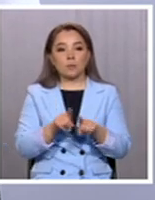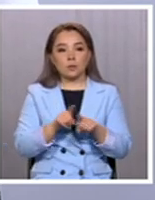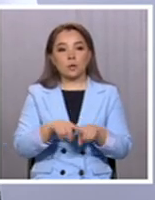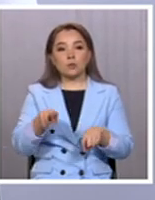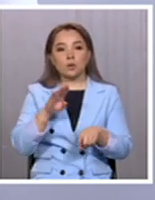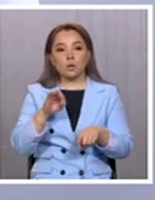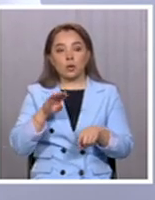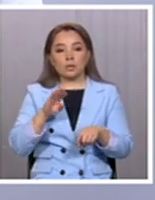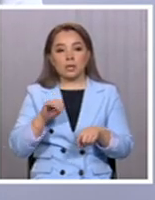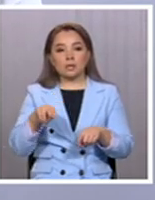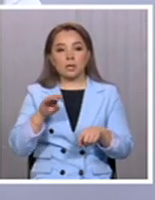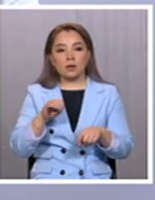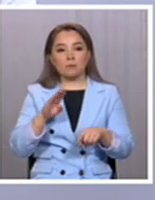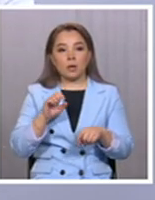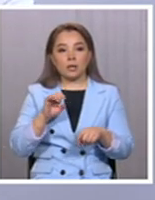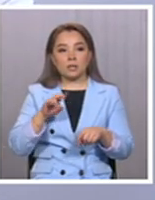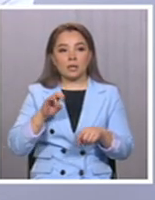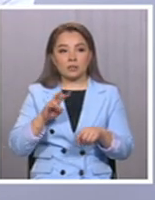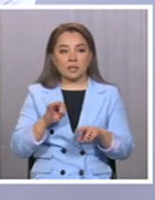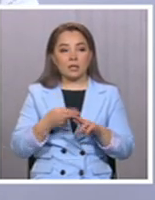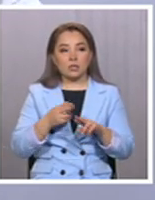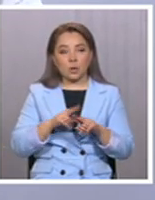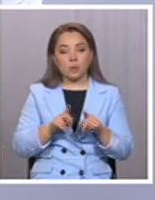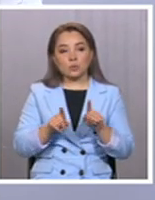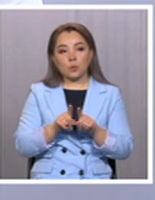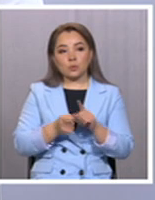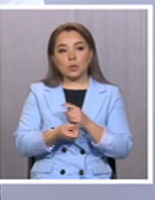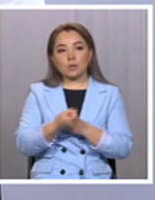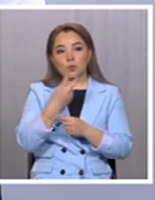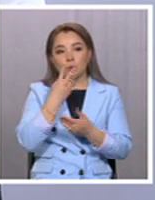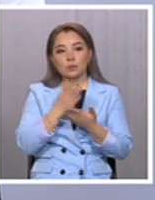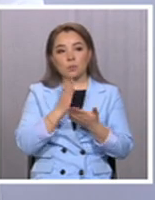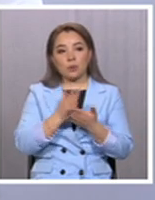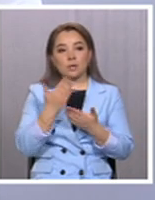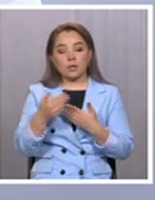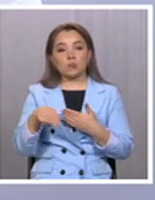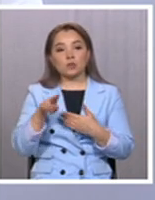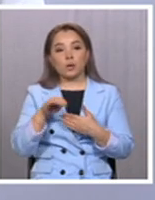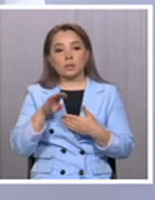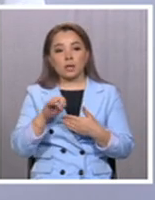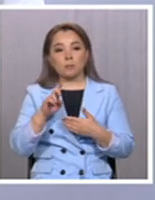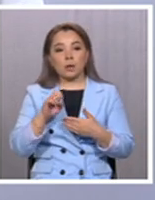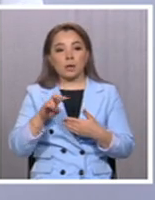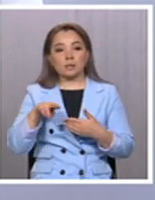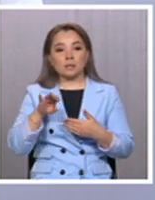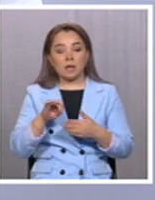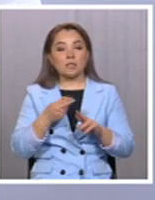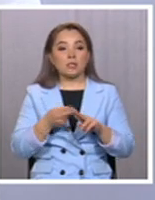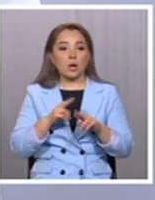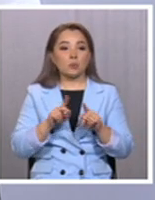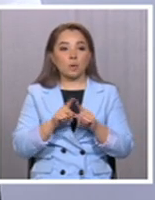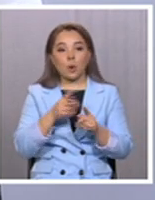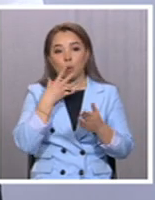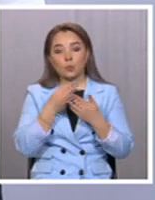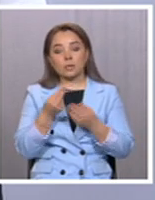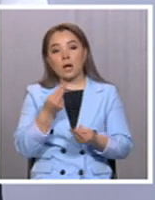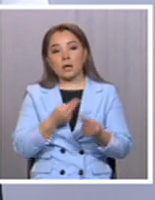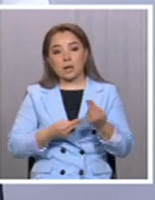Джотто ди Бандененің туындылары еді. Джотто ди Бандане бұл өз